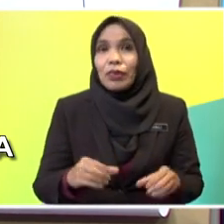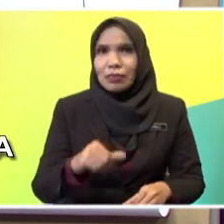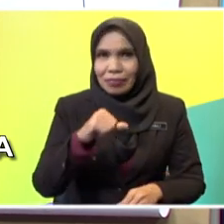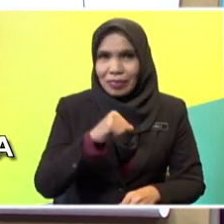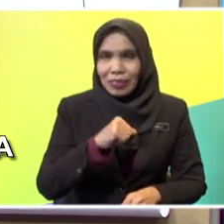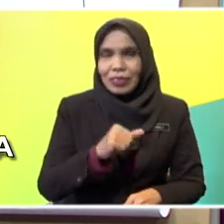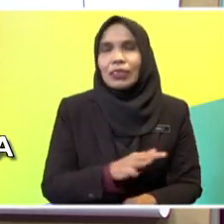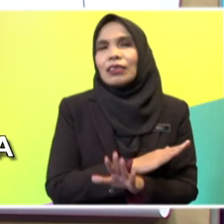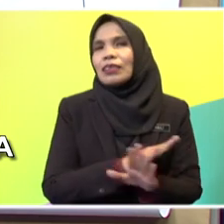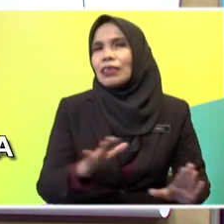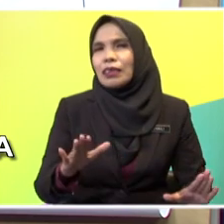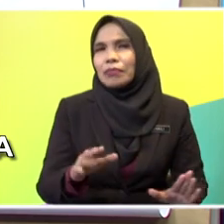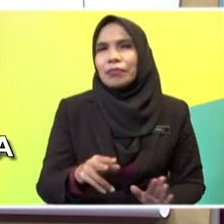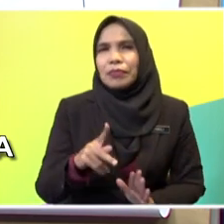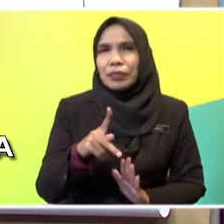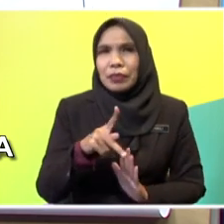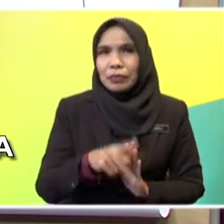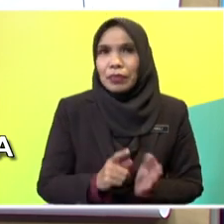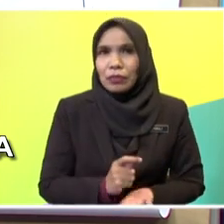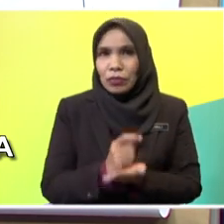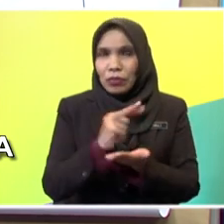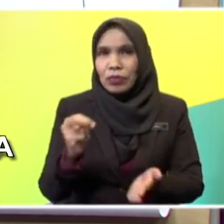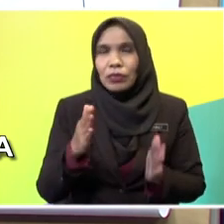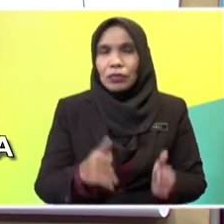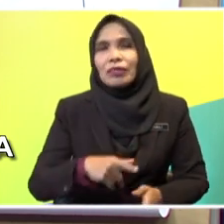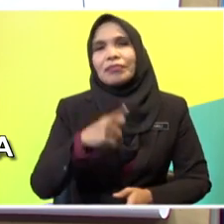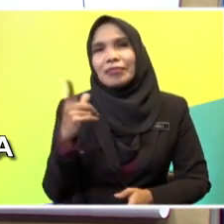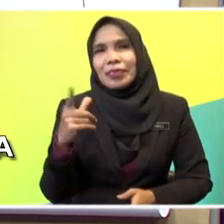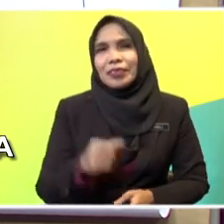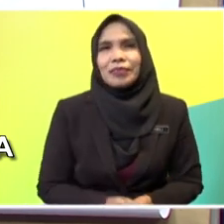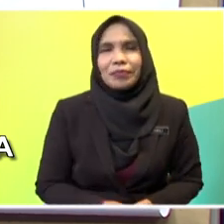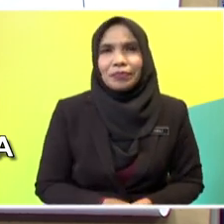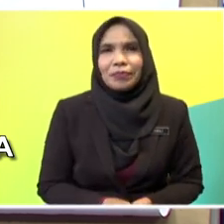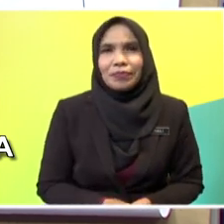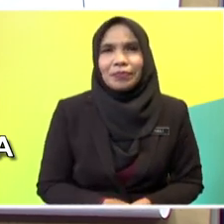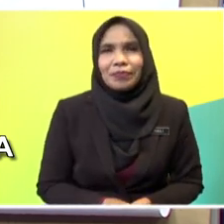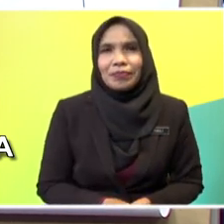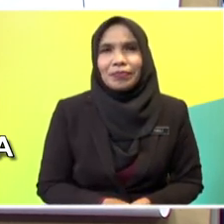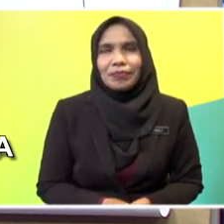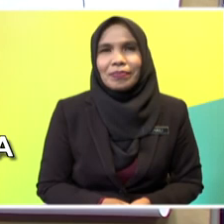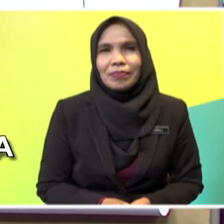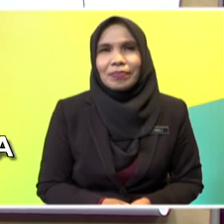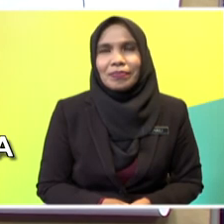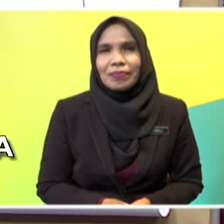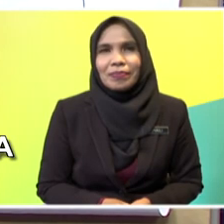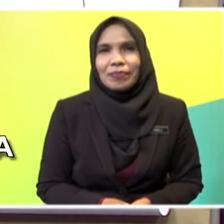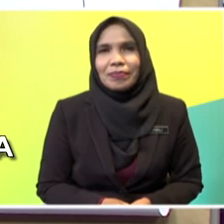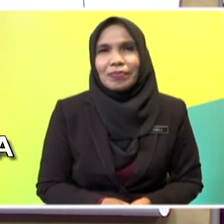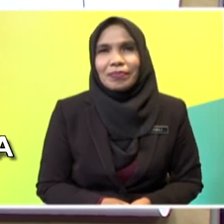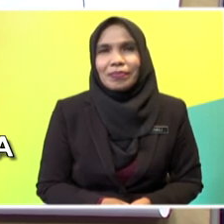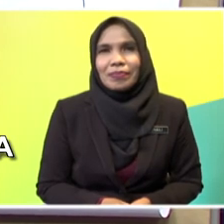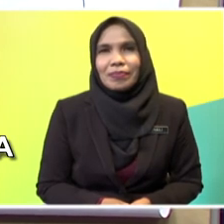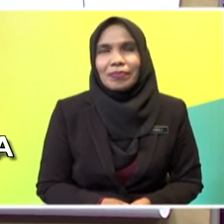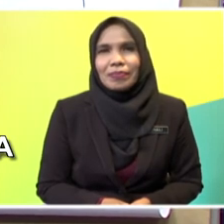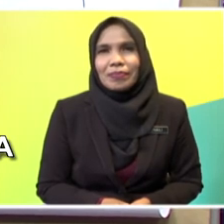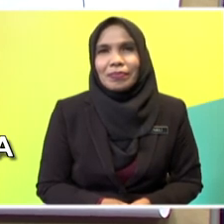orang lain. Jadi di kesempatan ini kami ingin mengucapkan kepada super innovative skill